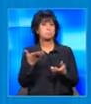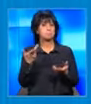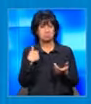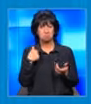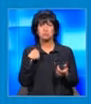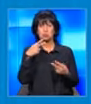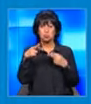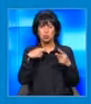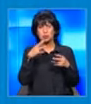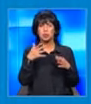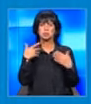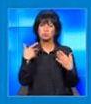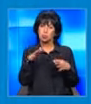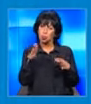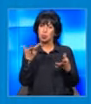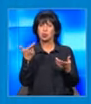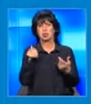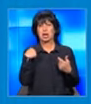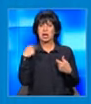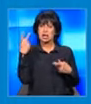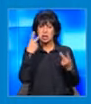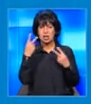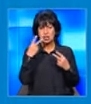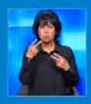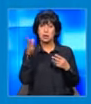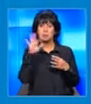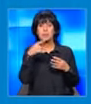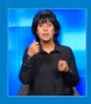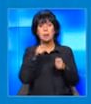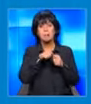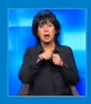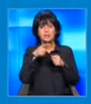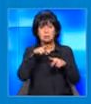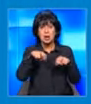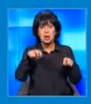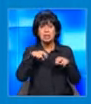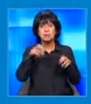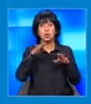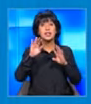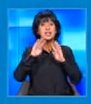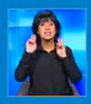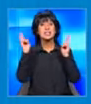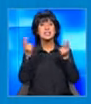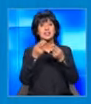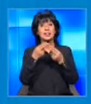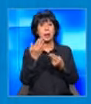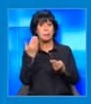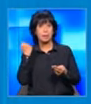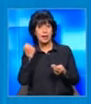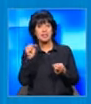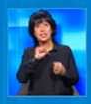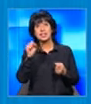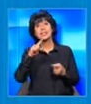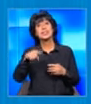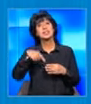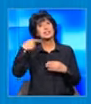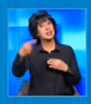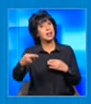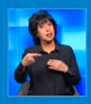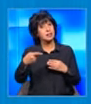се, разбрали сме се, да си направим един разбор на света преди и след. Кажете